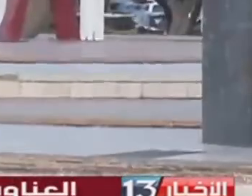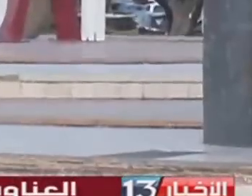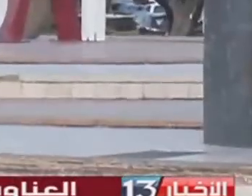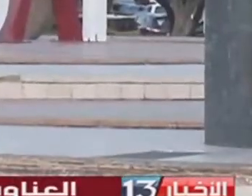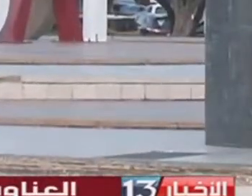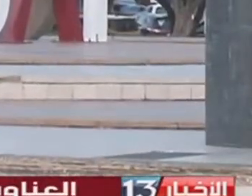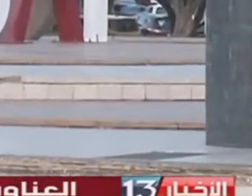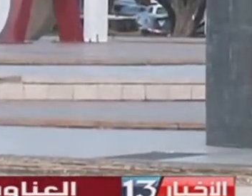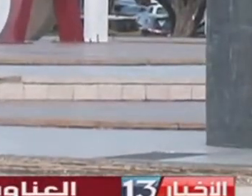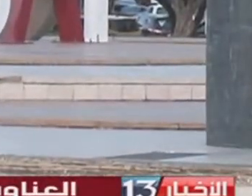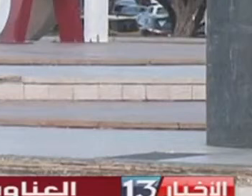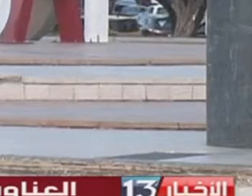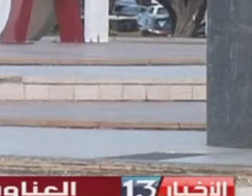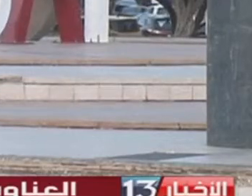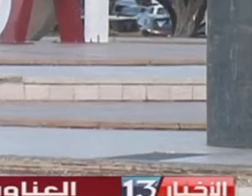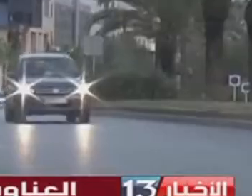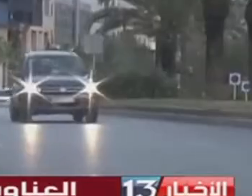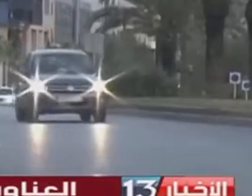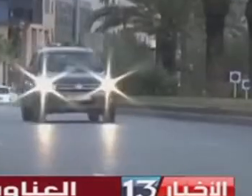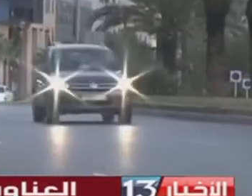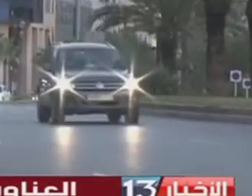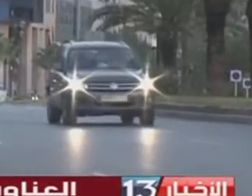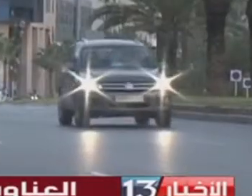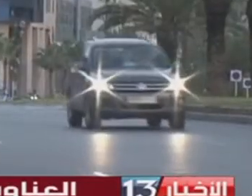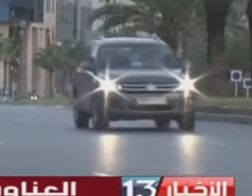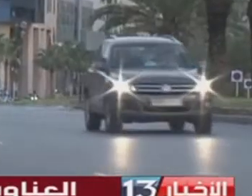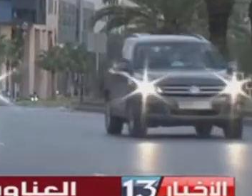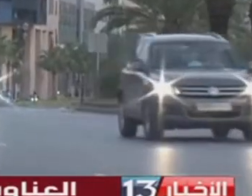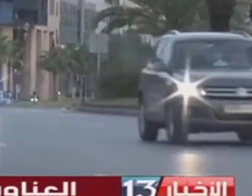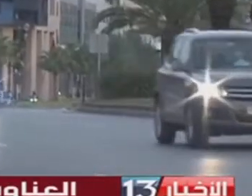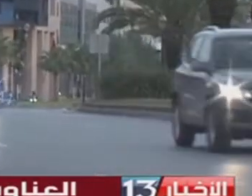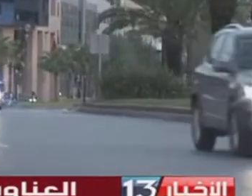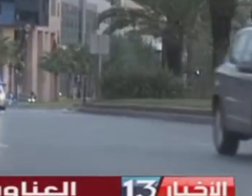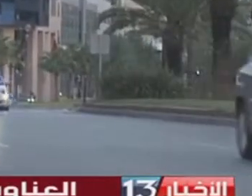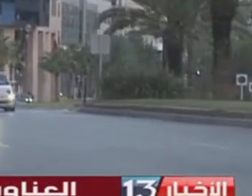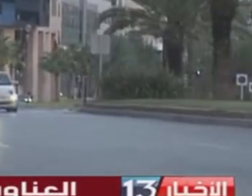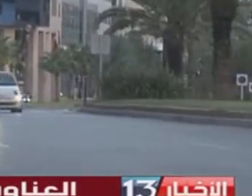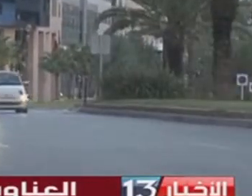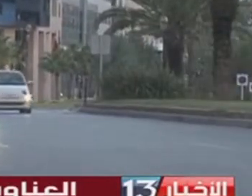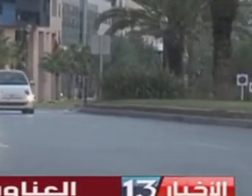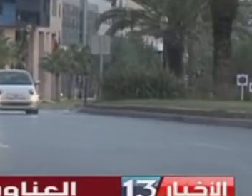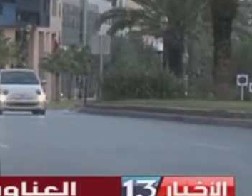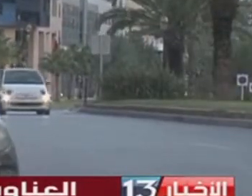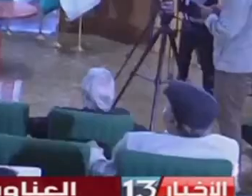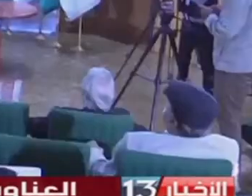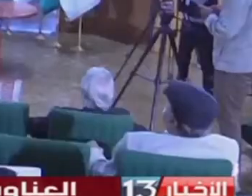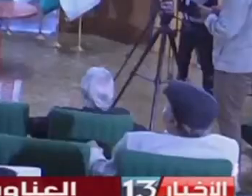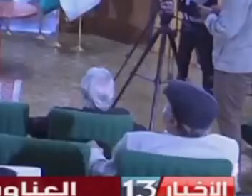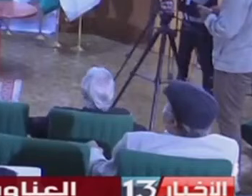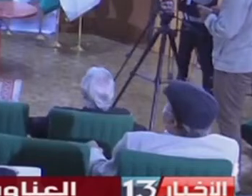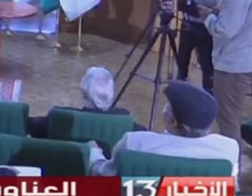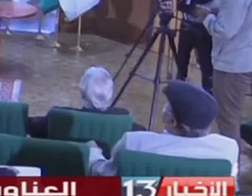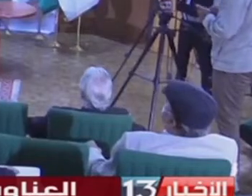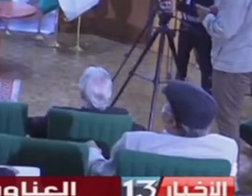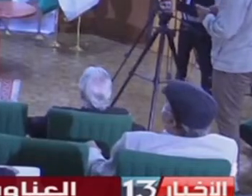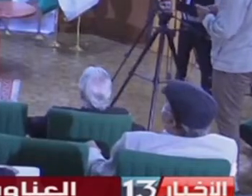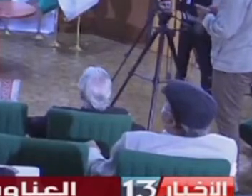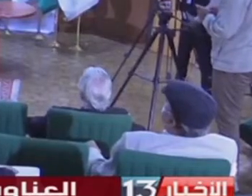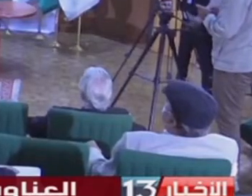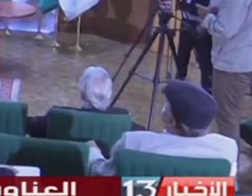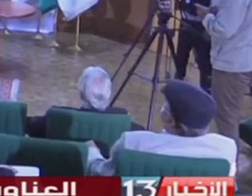الرباط تستضيف جوله جديده من الحوار الليبي الليبيه للتفاوض بشان استكمال المشاورات حول